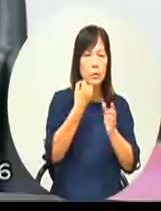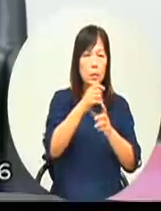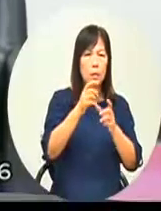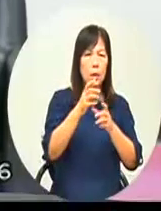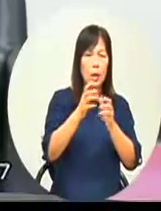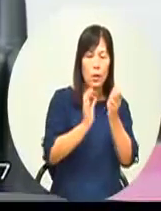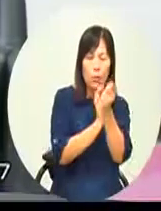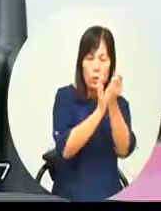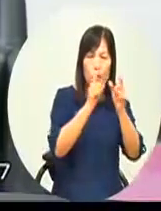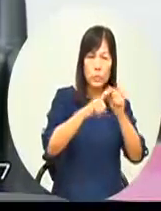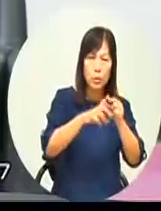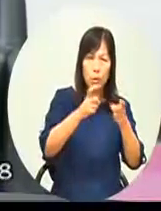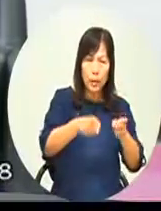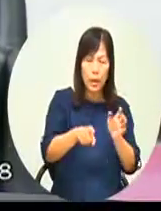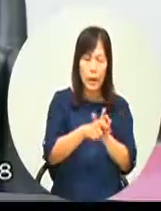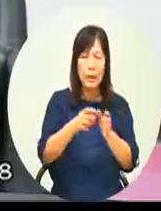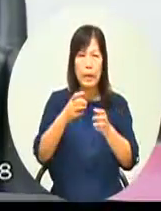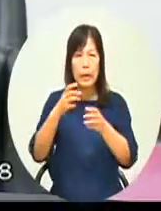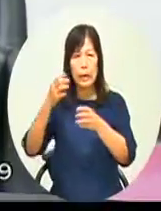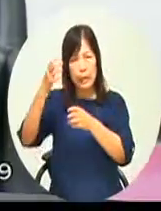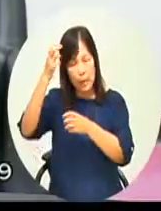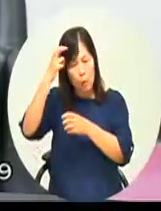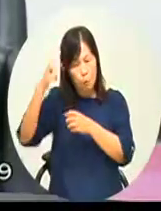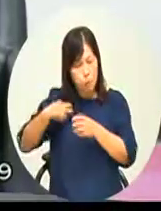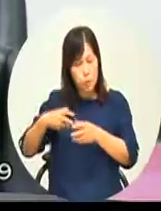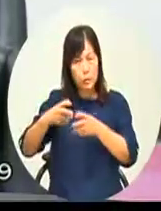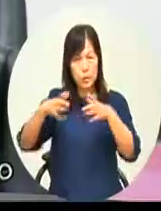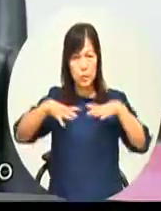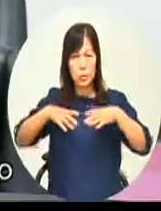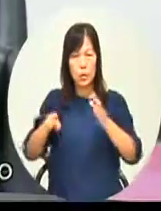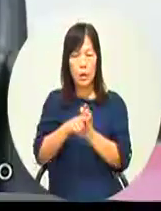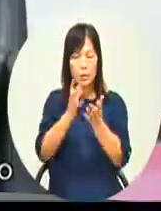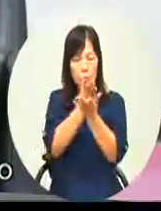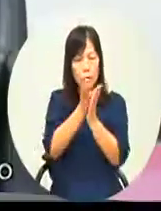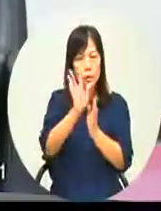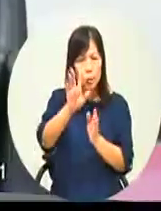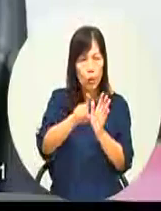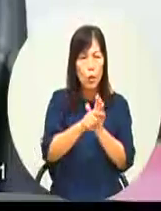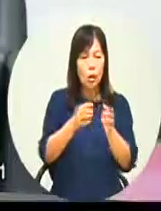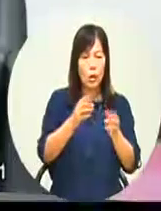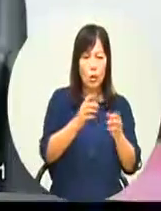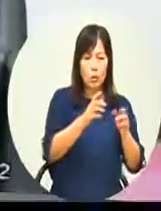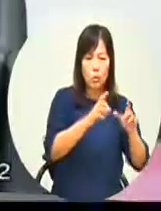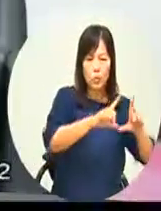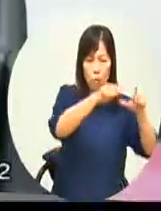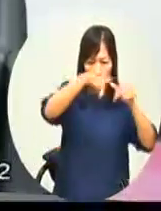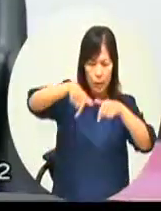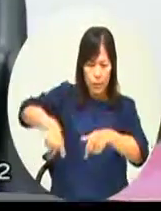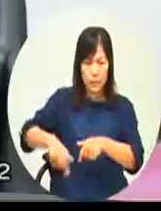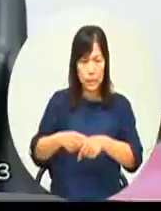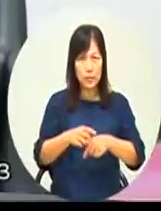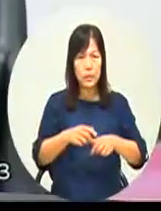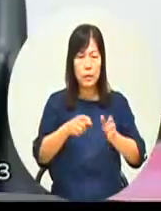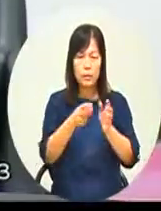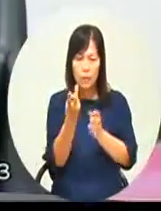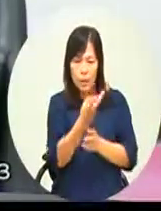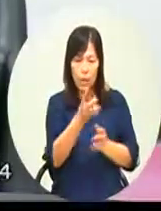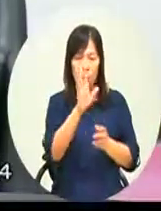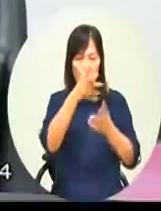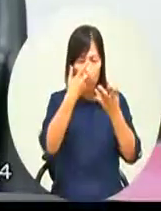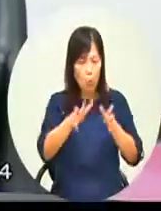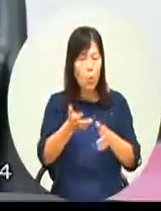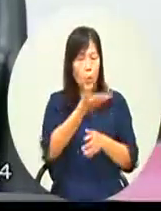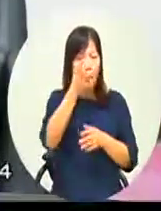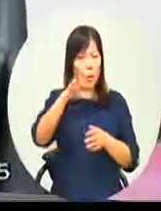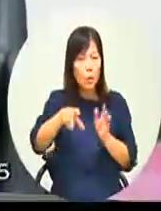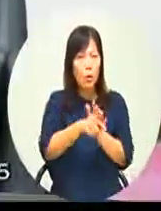紫关、新达港，这一类都是有很多的景点，这东跟西的两个景点是非常的多，那包括我们南子